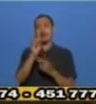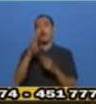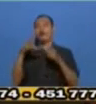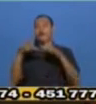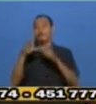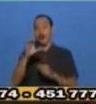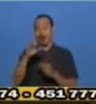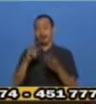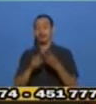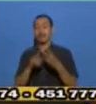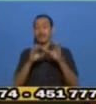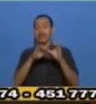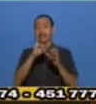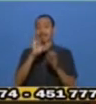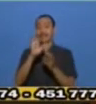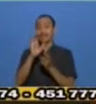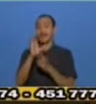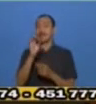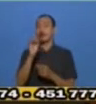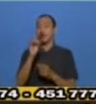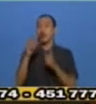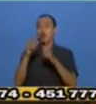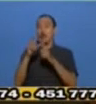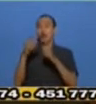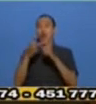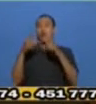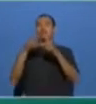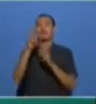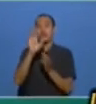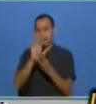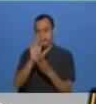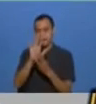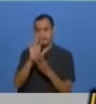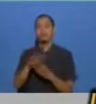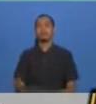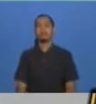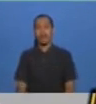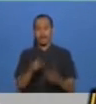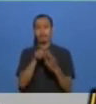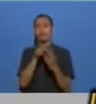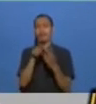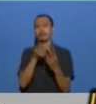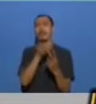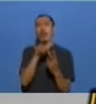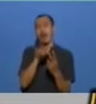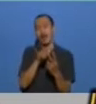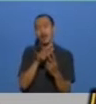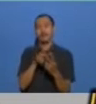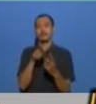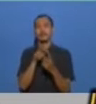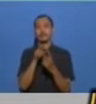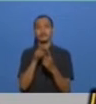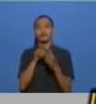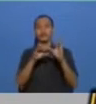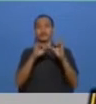ada Sinopharm yang memang sebenarnya ini platformnya sama, Sinovac, Sinopharm ini sama. Memang Sinopharm yang kemarin